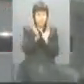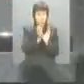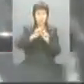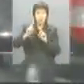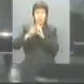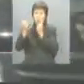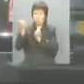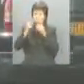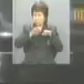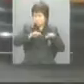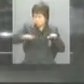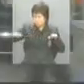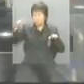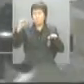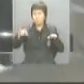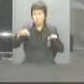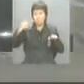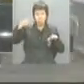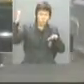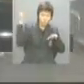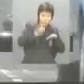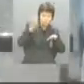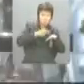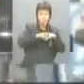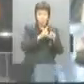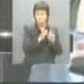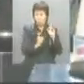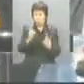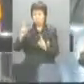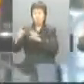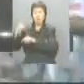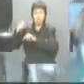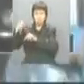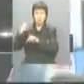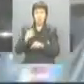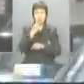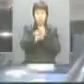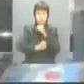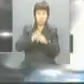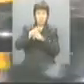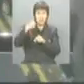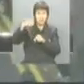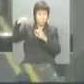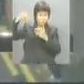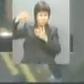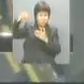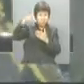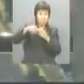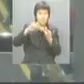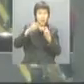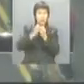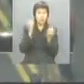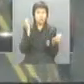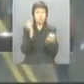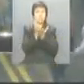ก็ถูกทุบทำลายนับเป็นเหตุจลาจลครั้งเลวร้ายที่สุดครั้งหนึ่งในรอบหลายสิบปีของอังกฤษค่ะตำรวจป